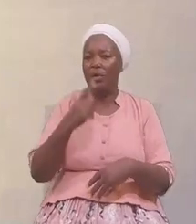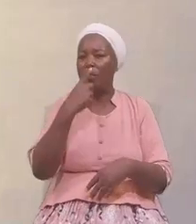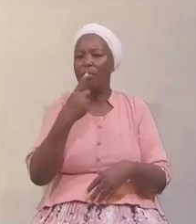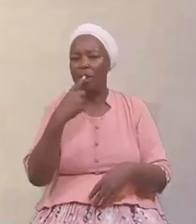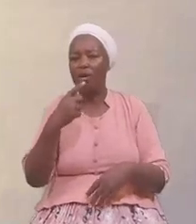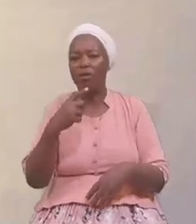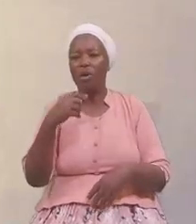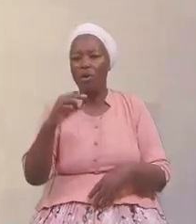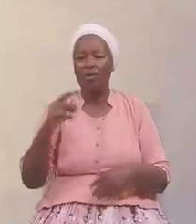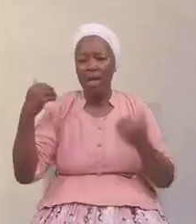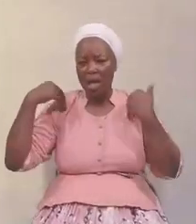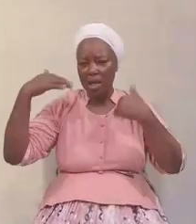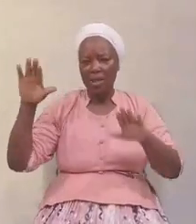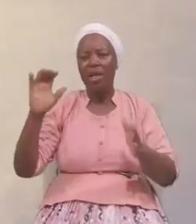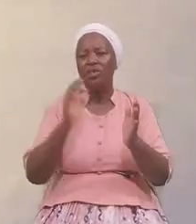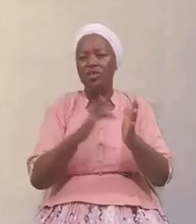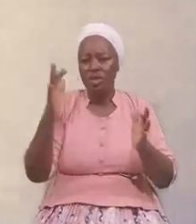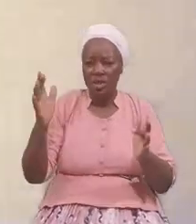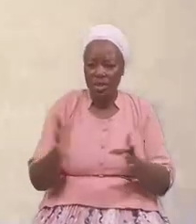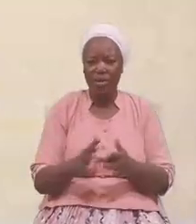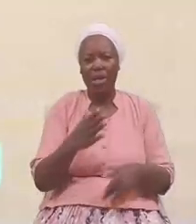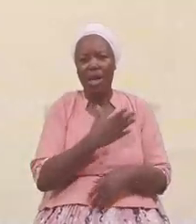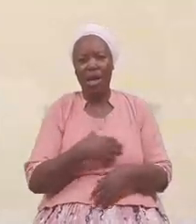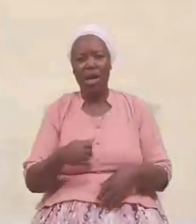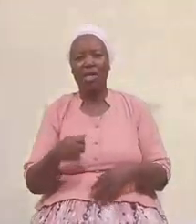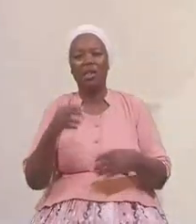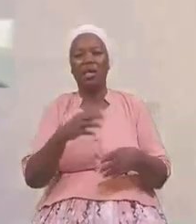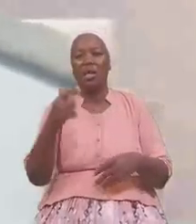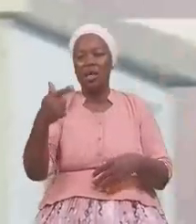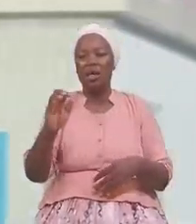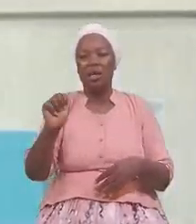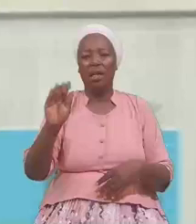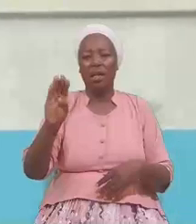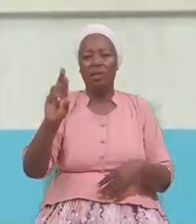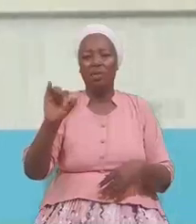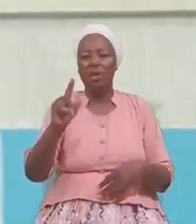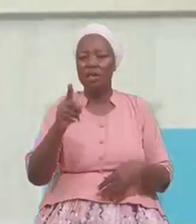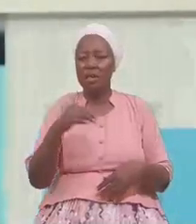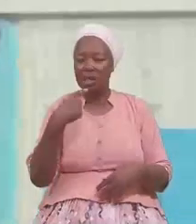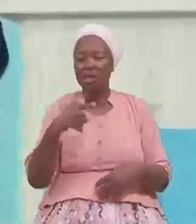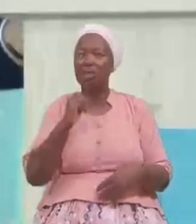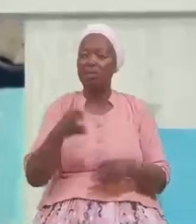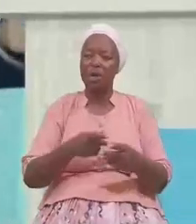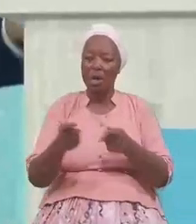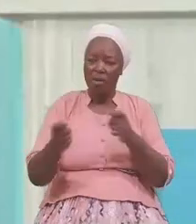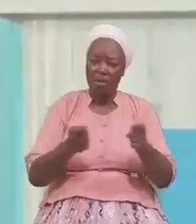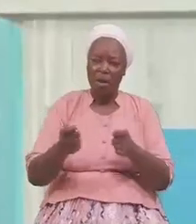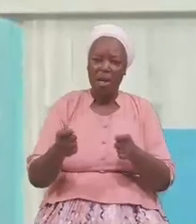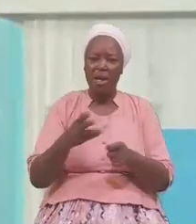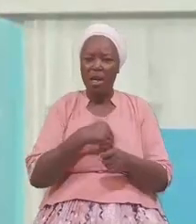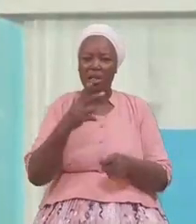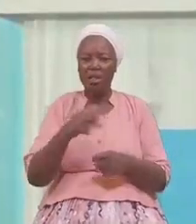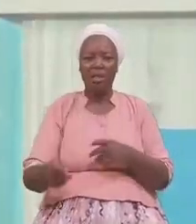anges, Jésus. Et il dit, il règnera et sa domination sera